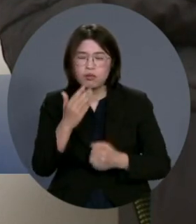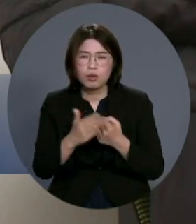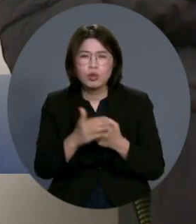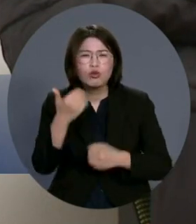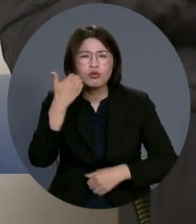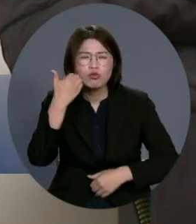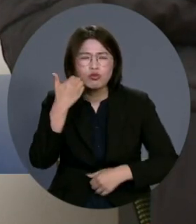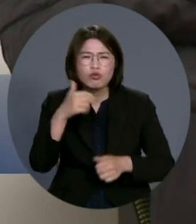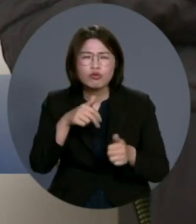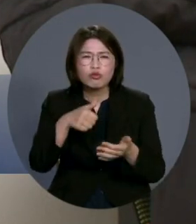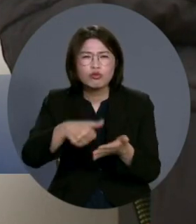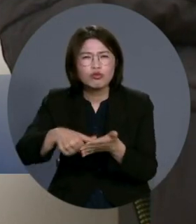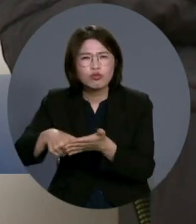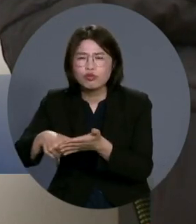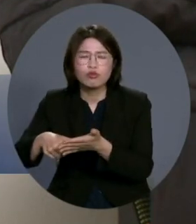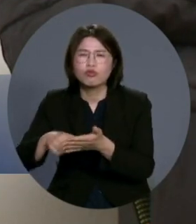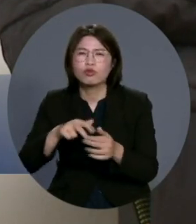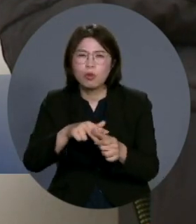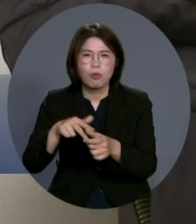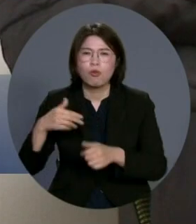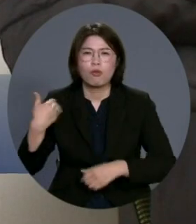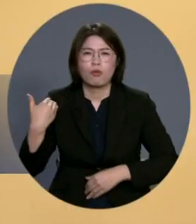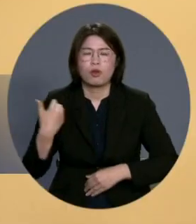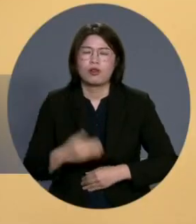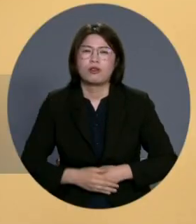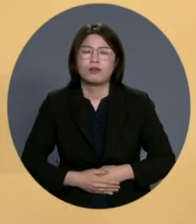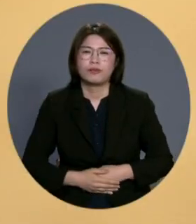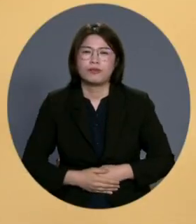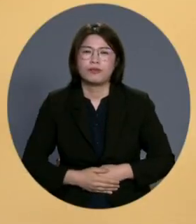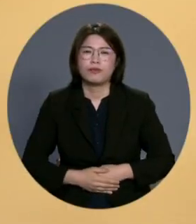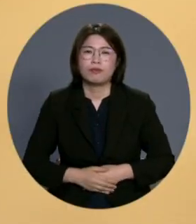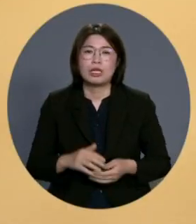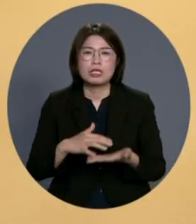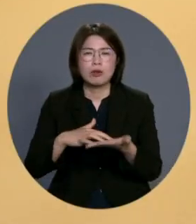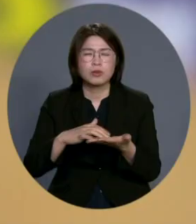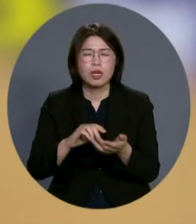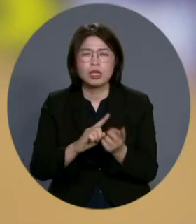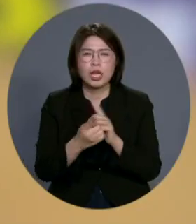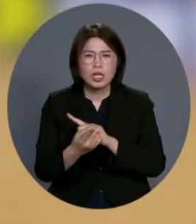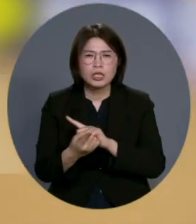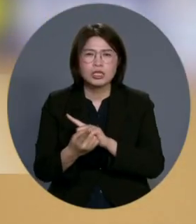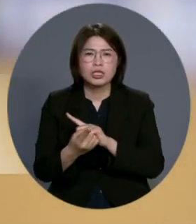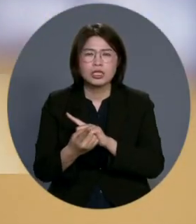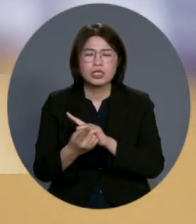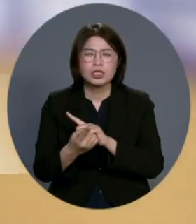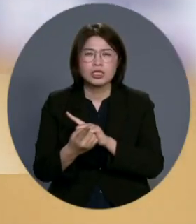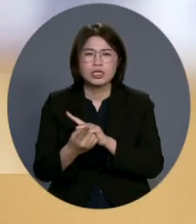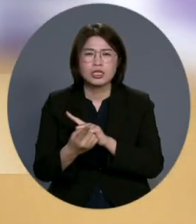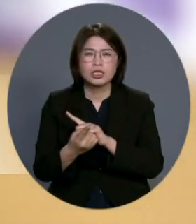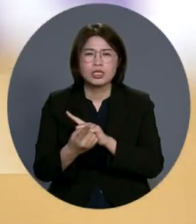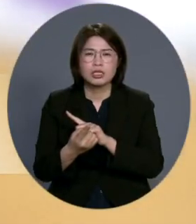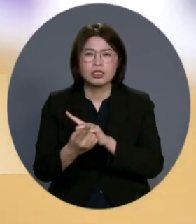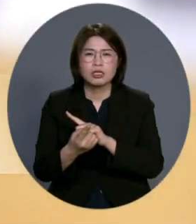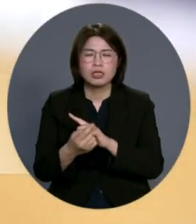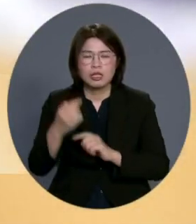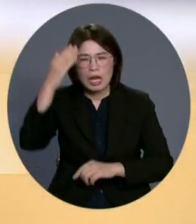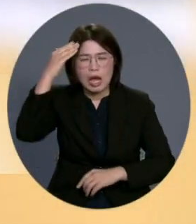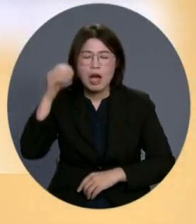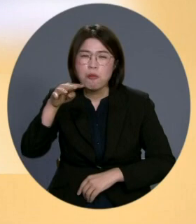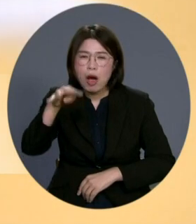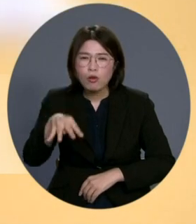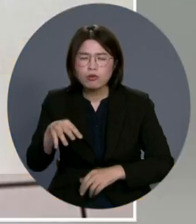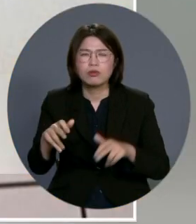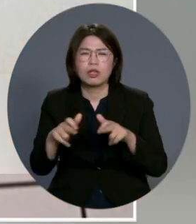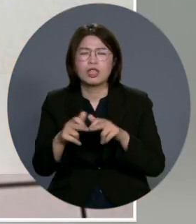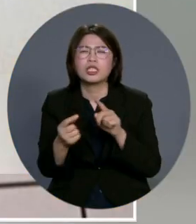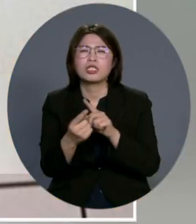그분에 대한 어떤 전혀 감을 못 잡아서 점자 대신 제공할 수 있도록 규정된 바코드도 장애인이 직접